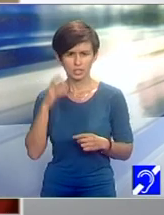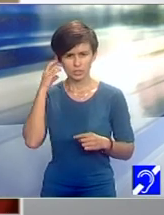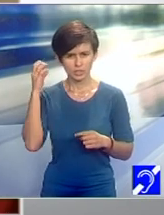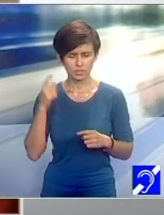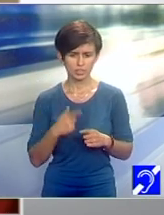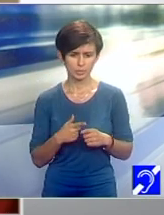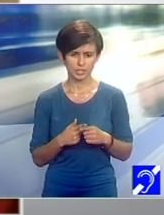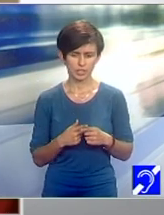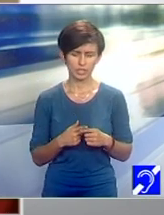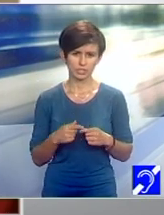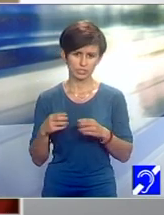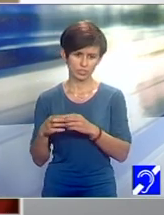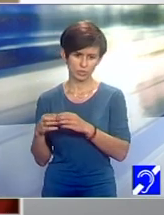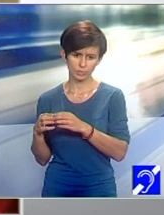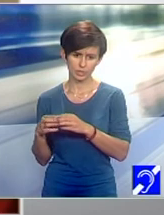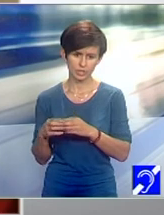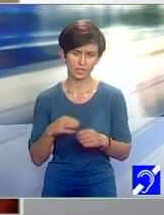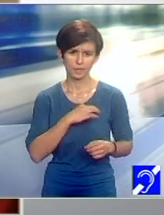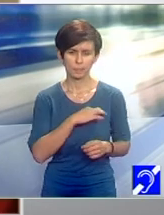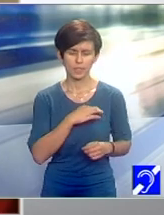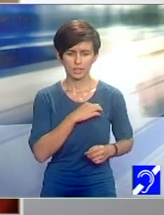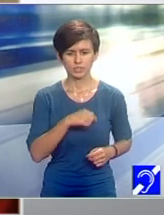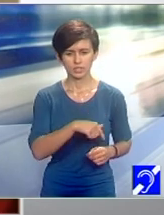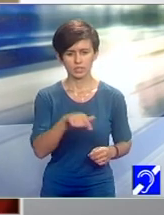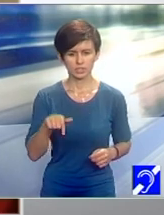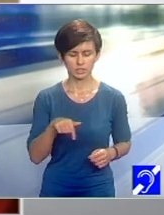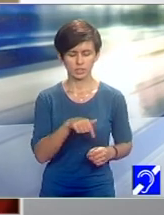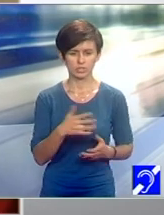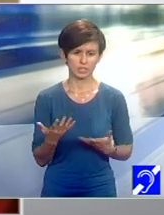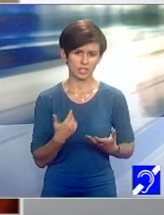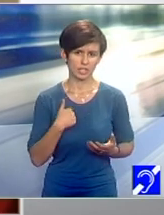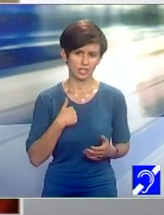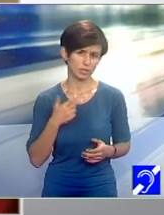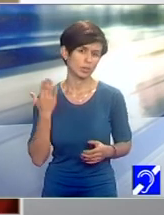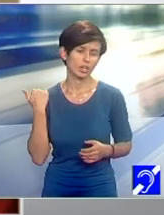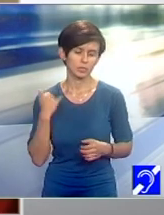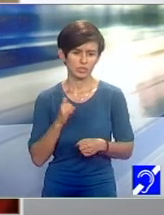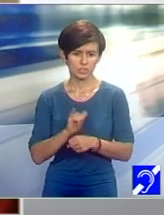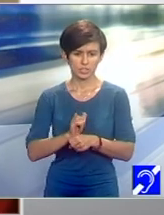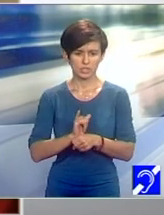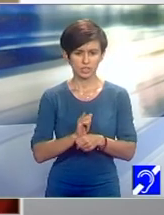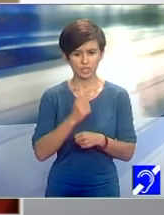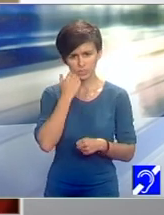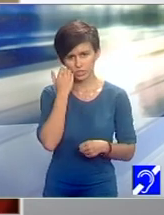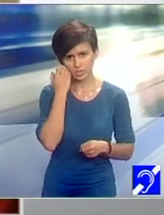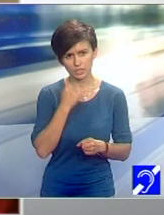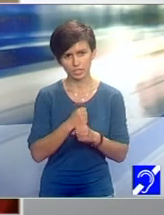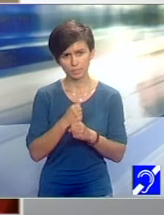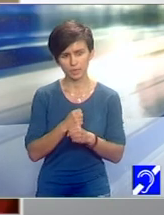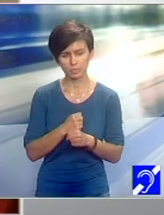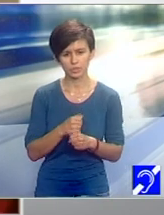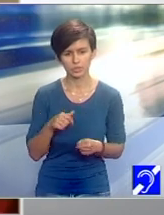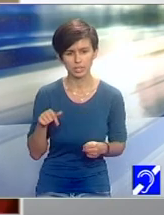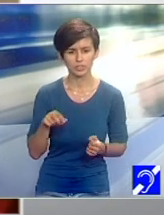respectiv din comunitatea facultății noastre, la care eu am fost decan atunci când am făcut inițierea acestei